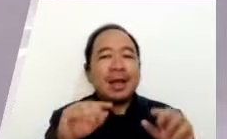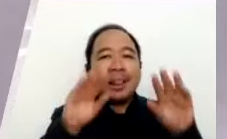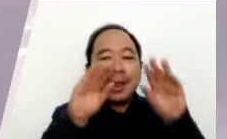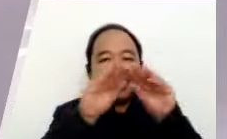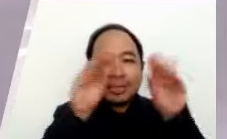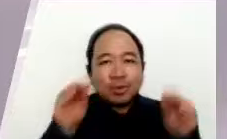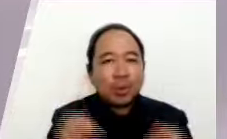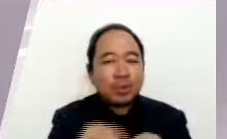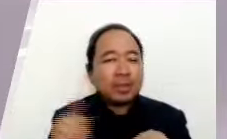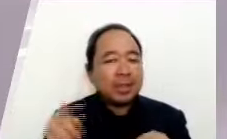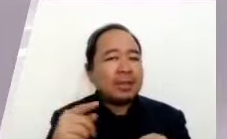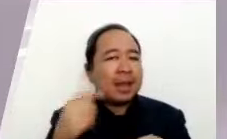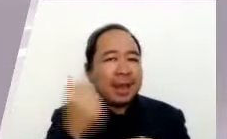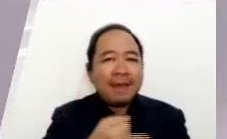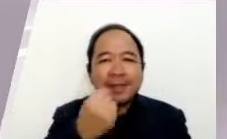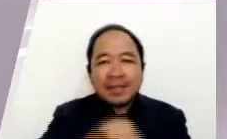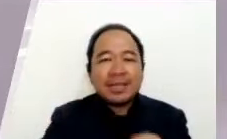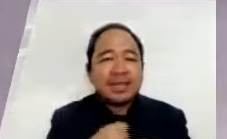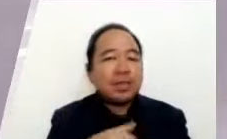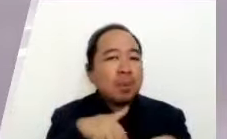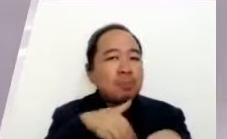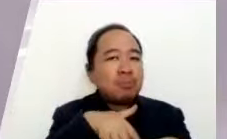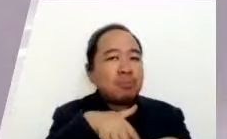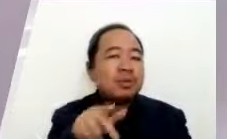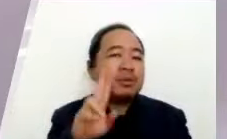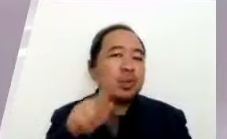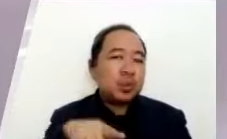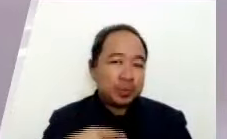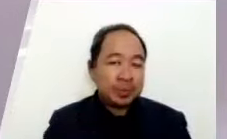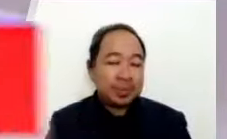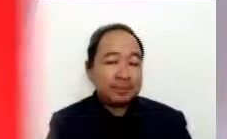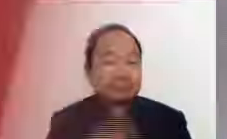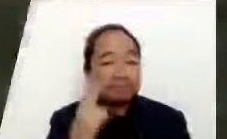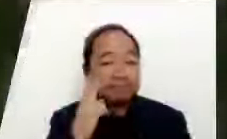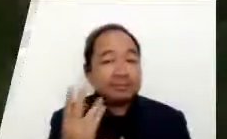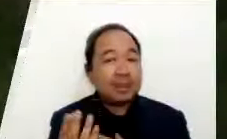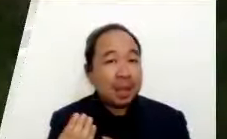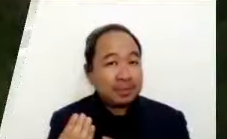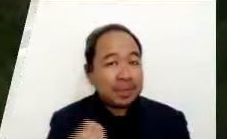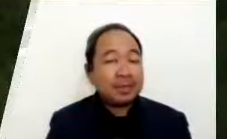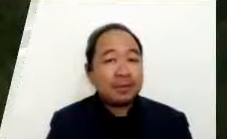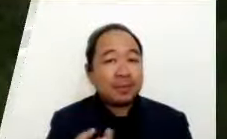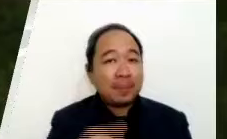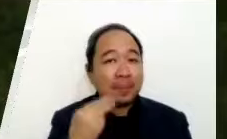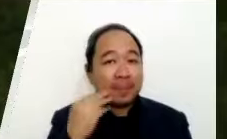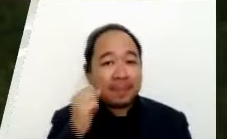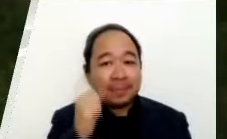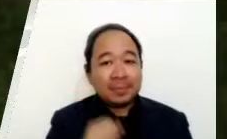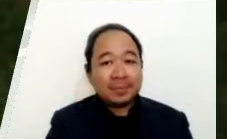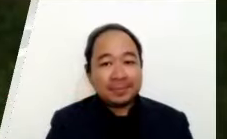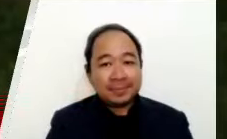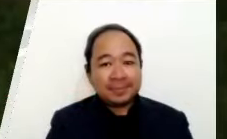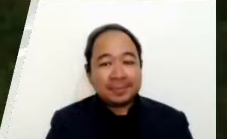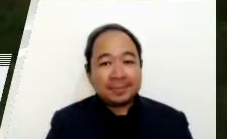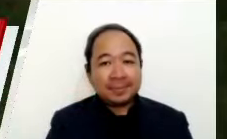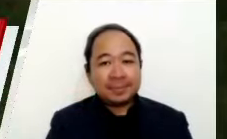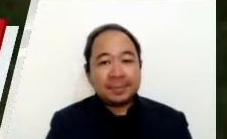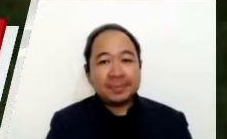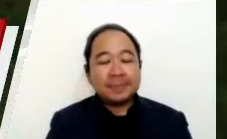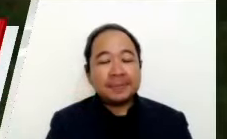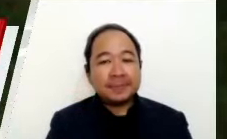Universidad. Tunghayan yan sa live na pagtutok ni Mark Salazar. Mark?